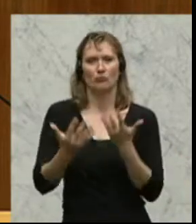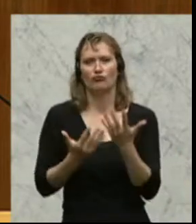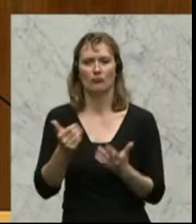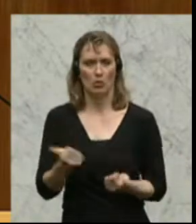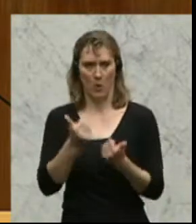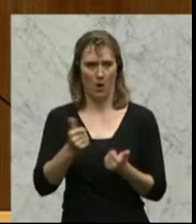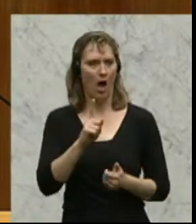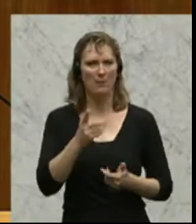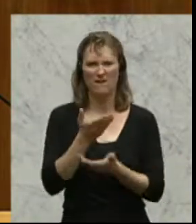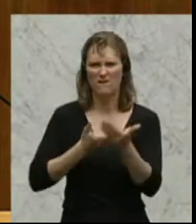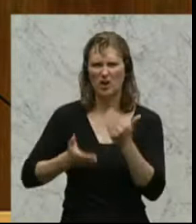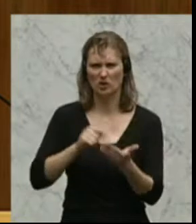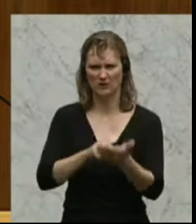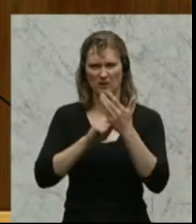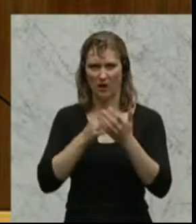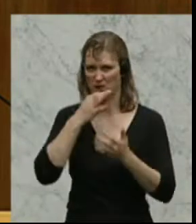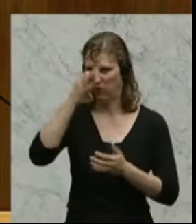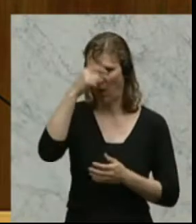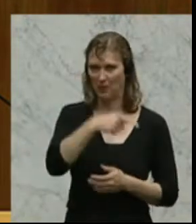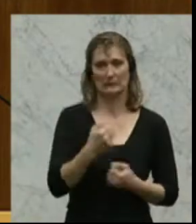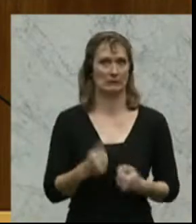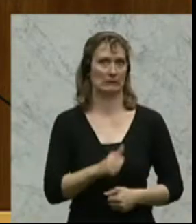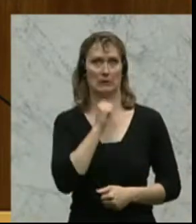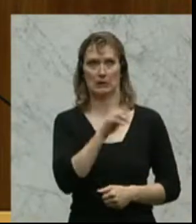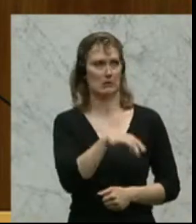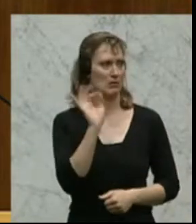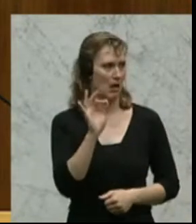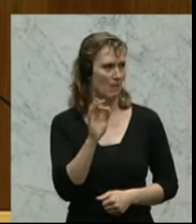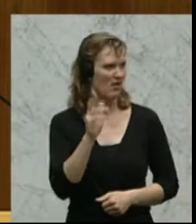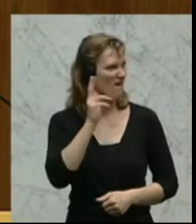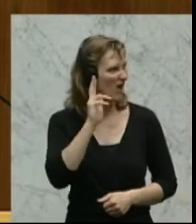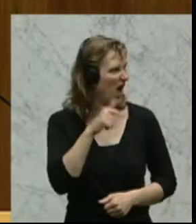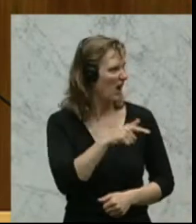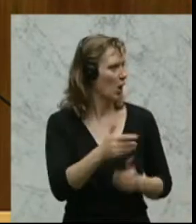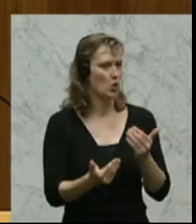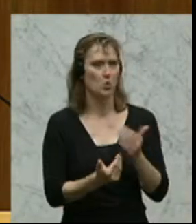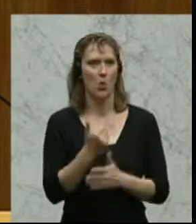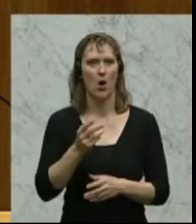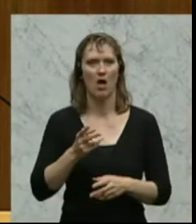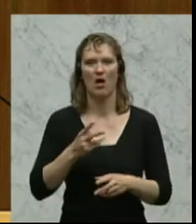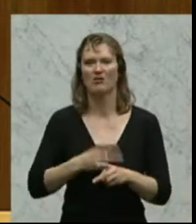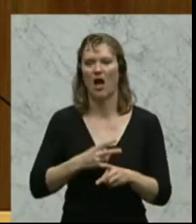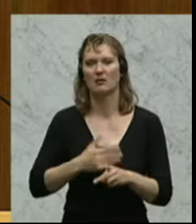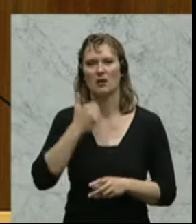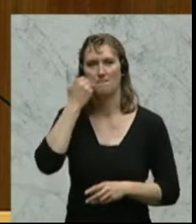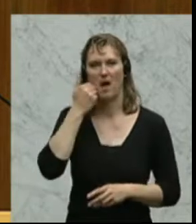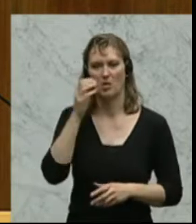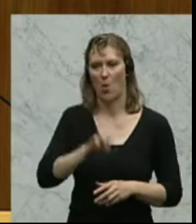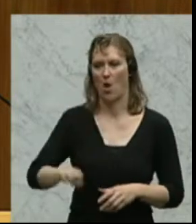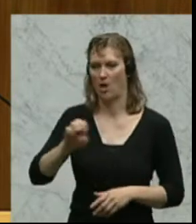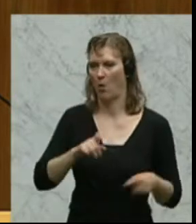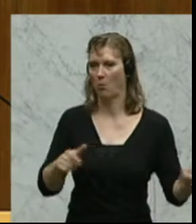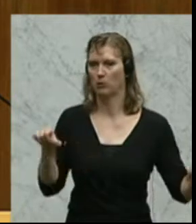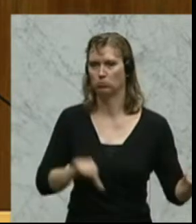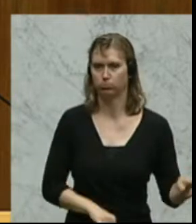wirtschaftliches Vorbild würde ich Frankreich sicher nicht wählen. Frankreich ist der neue kranke Mann Europas. Was soll das in wirtschaftlicher Hinsicht